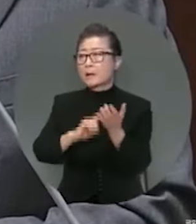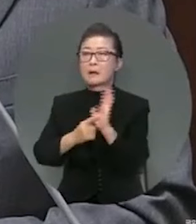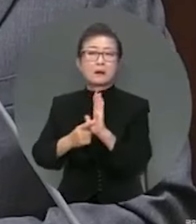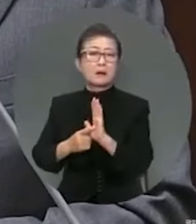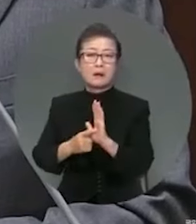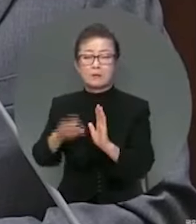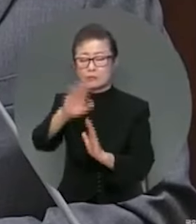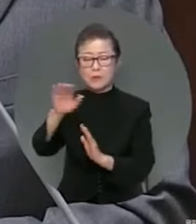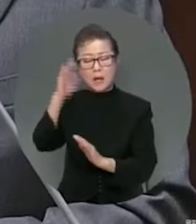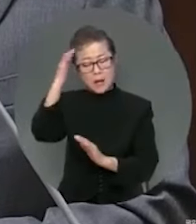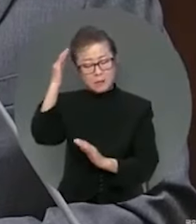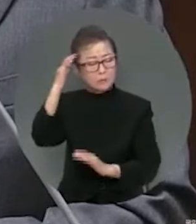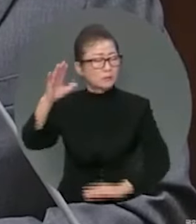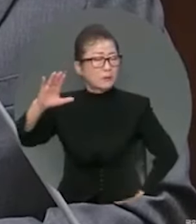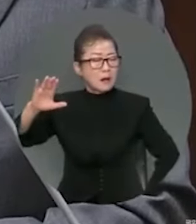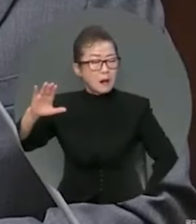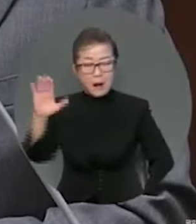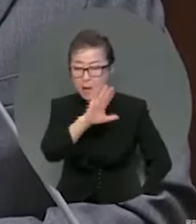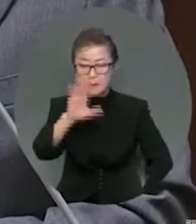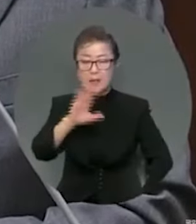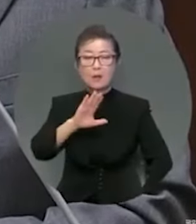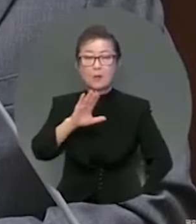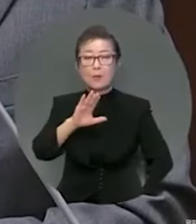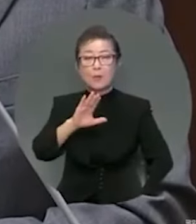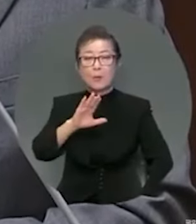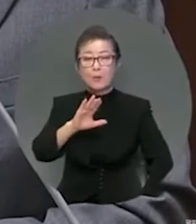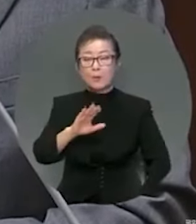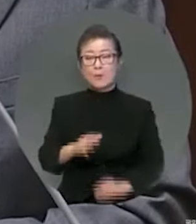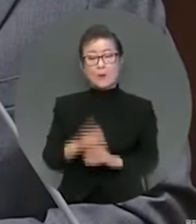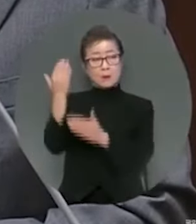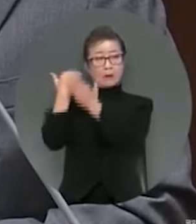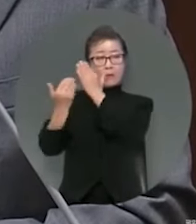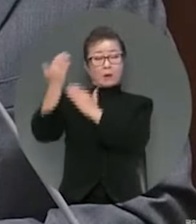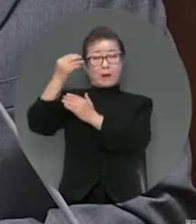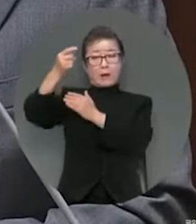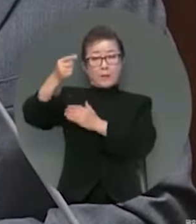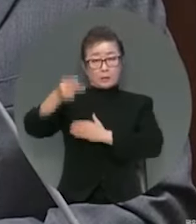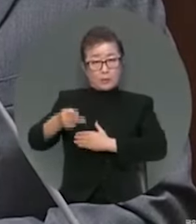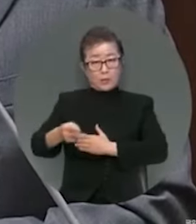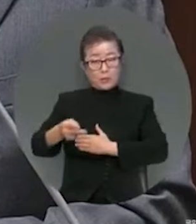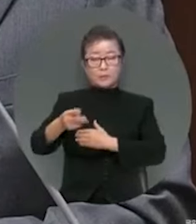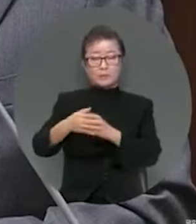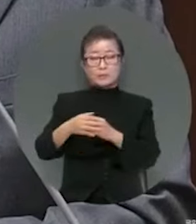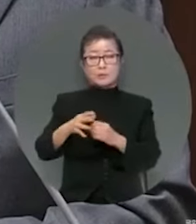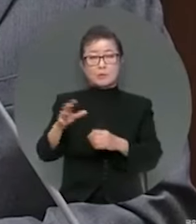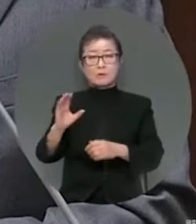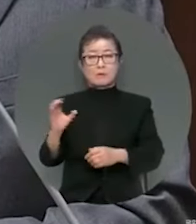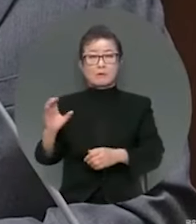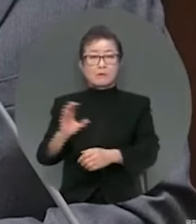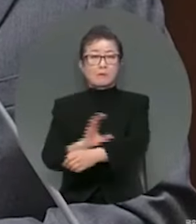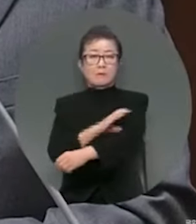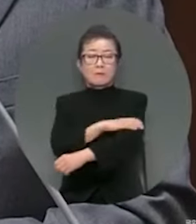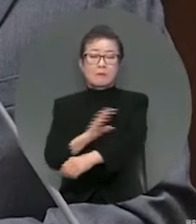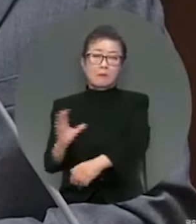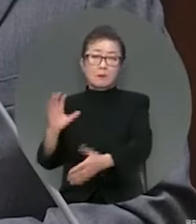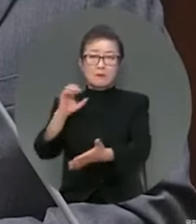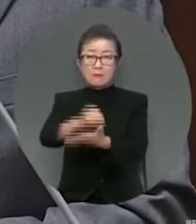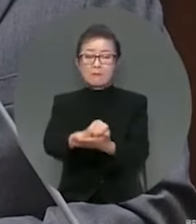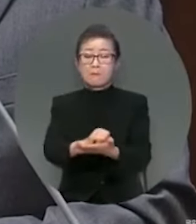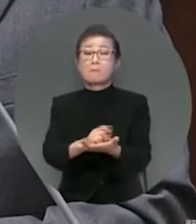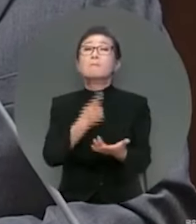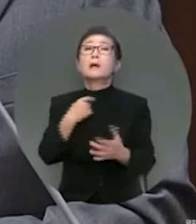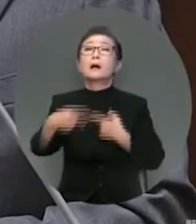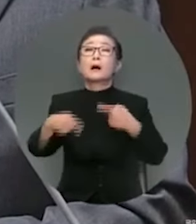우리가 아니다 이렇게 생각을 하고 있고 과거에 두 번이나 집권을 했었던 그러한 야당이